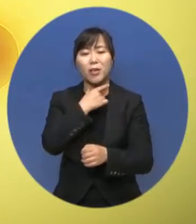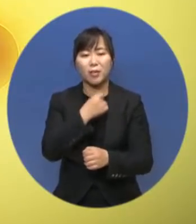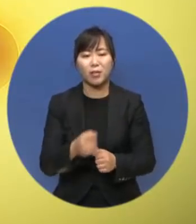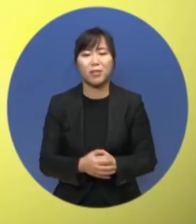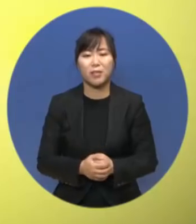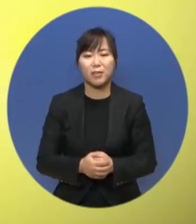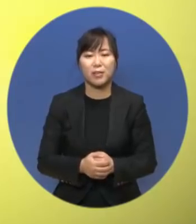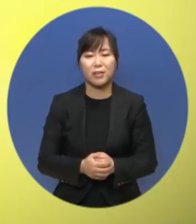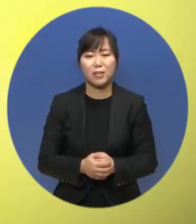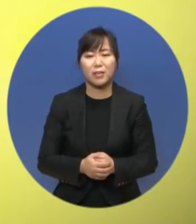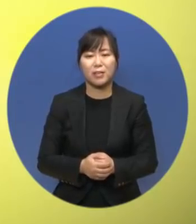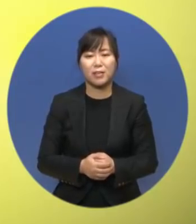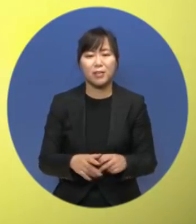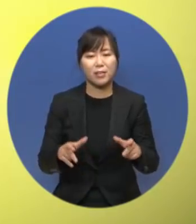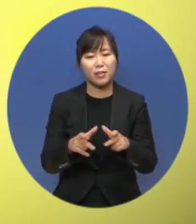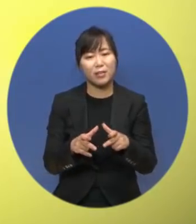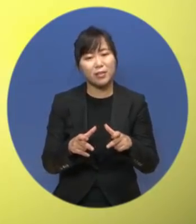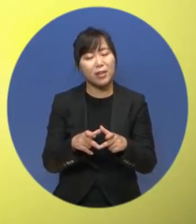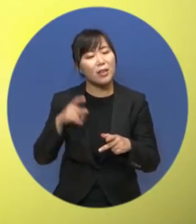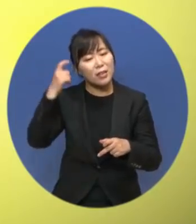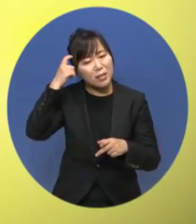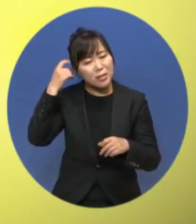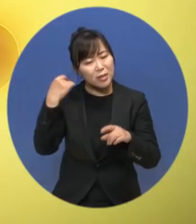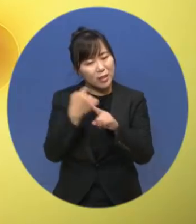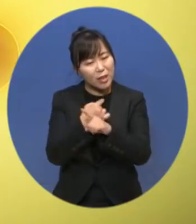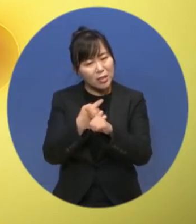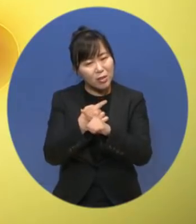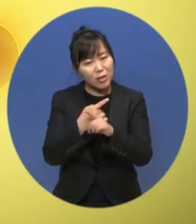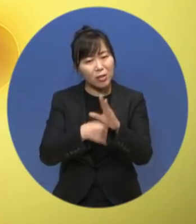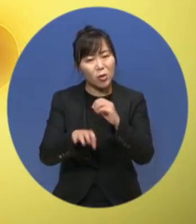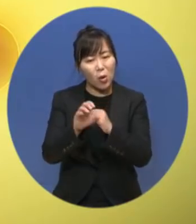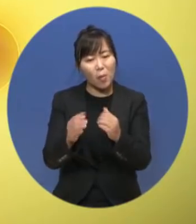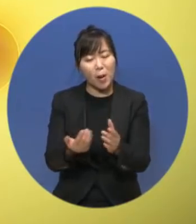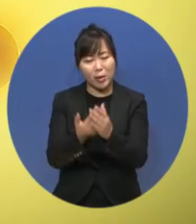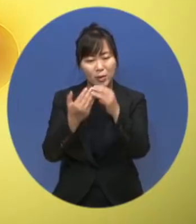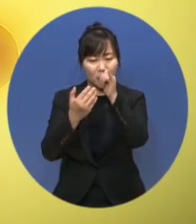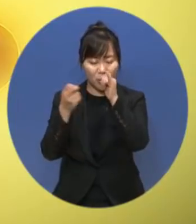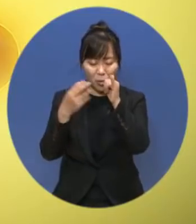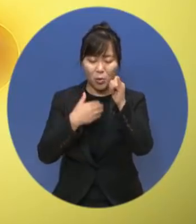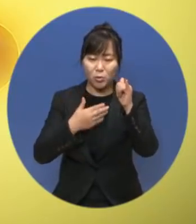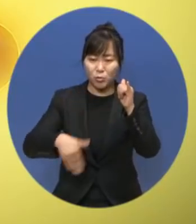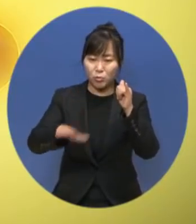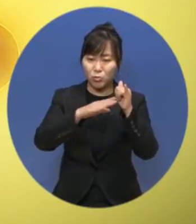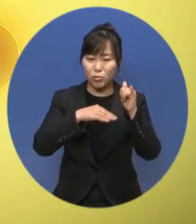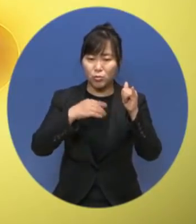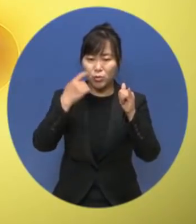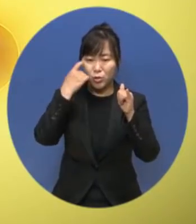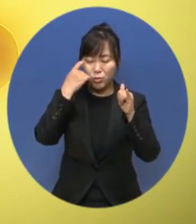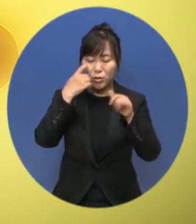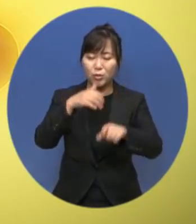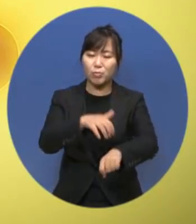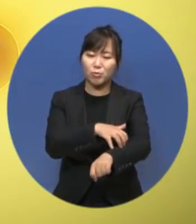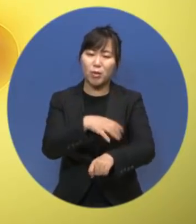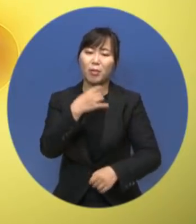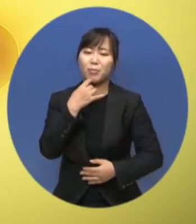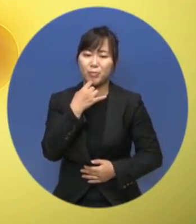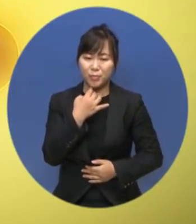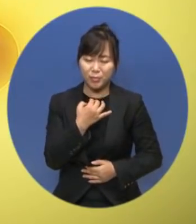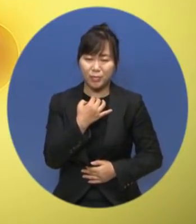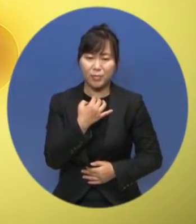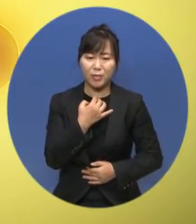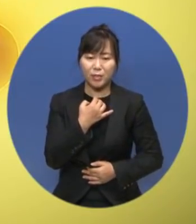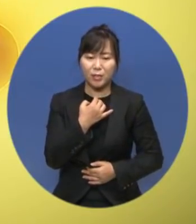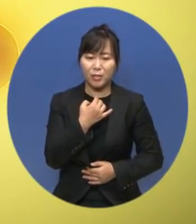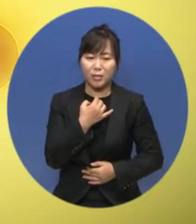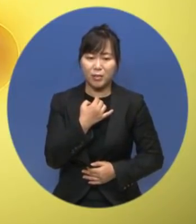좋겠습니다. 장애 인식 개선이 활성화되고 우리는 눈만 불편할